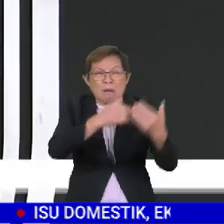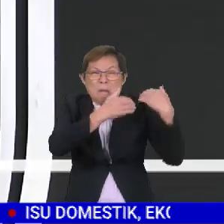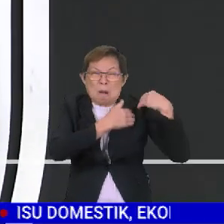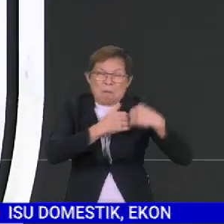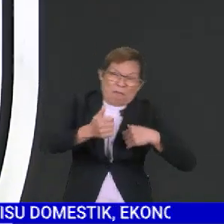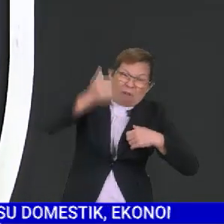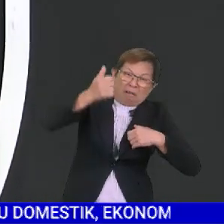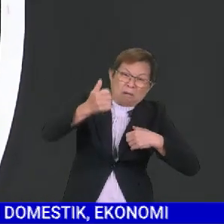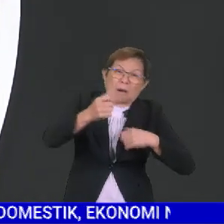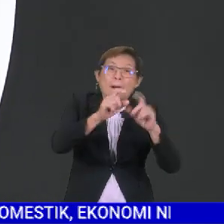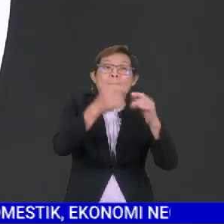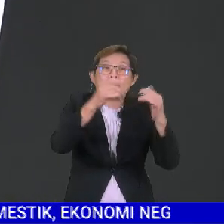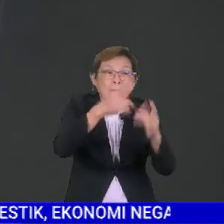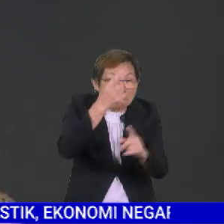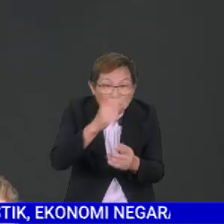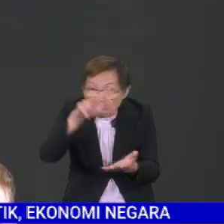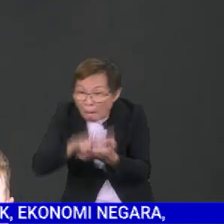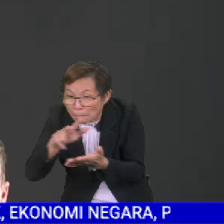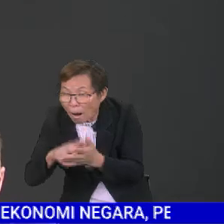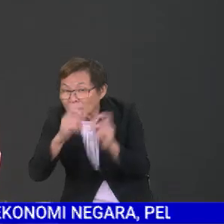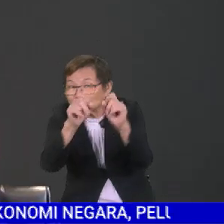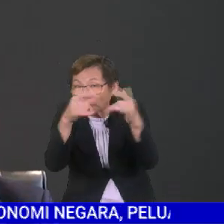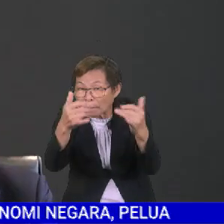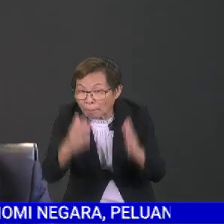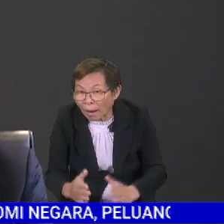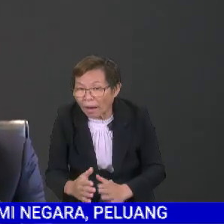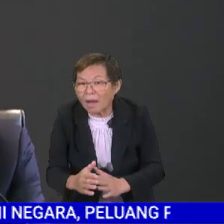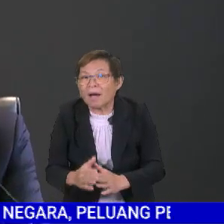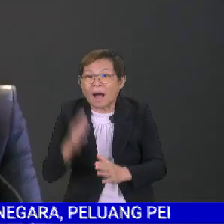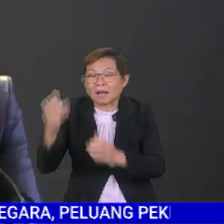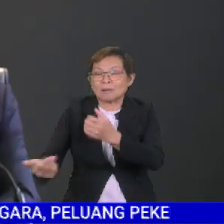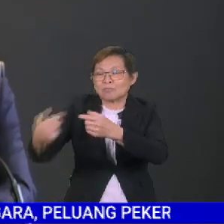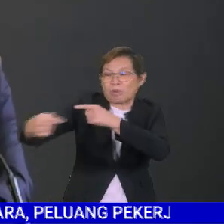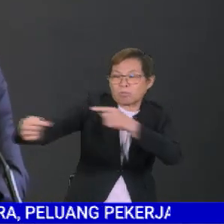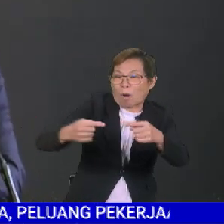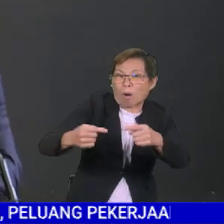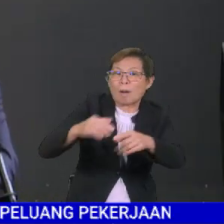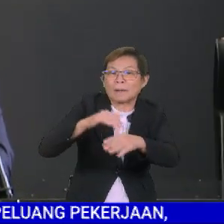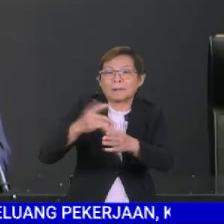kesebelasan utama yang bakal beraksi pada perlawanan Piala Subangsih bulan depan.